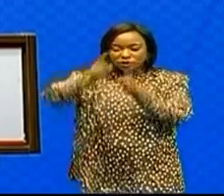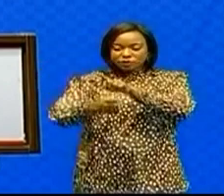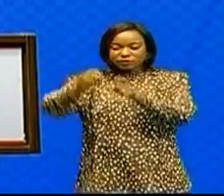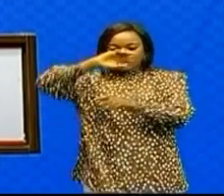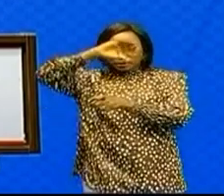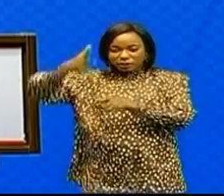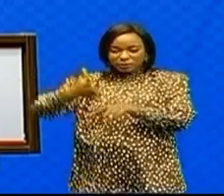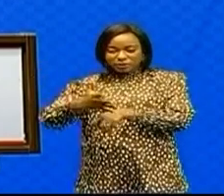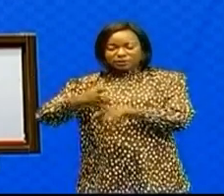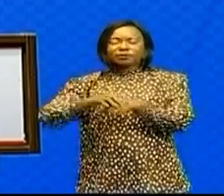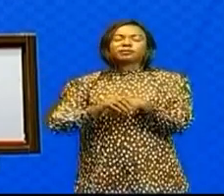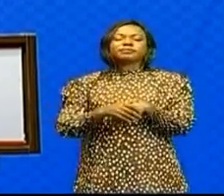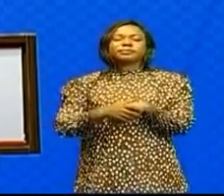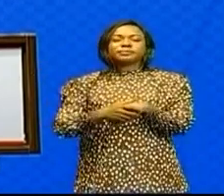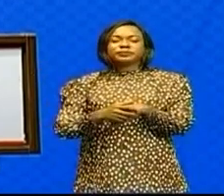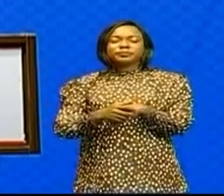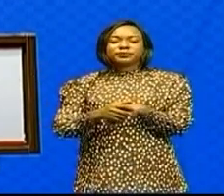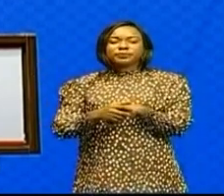climatiques.